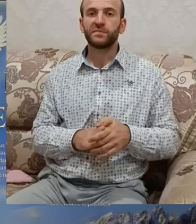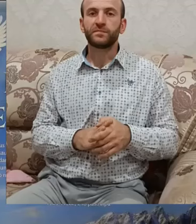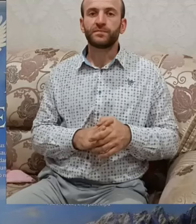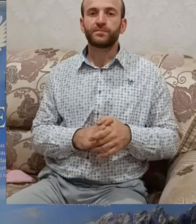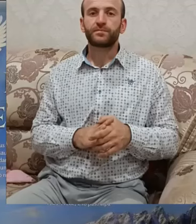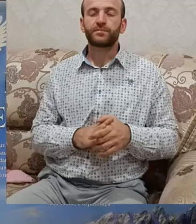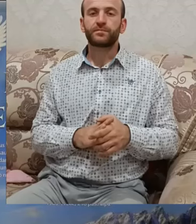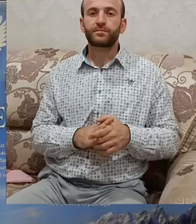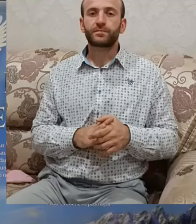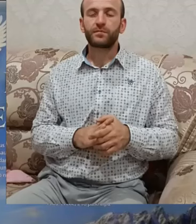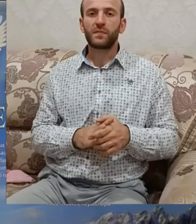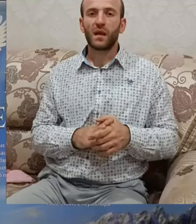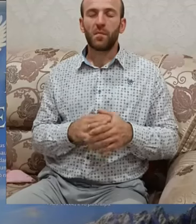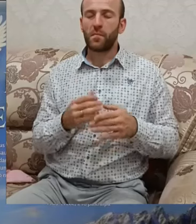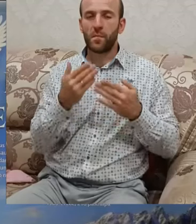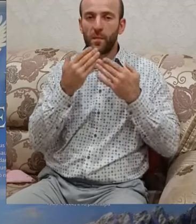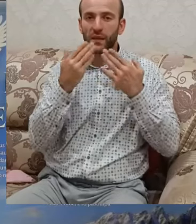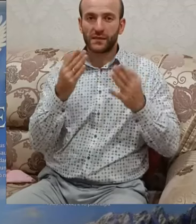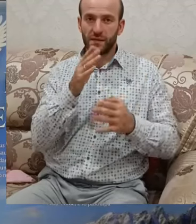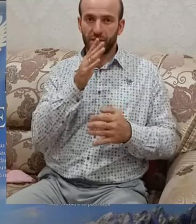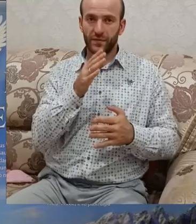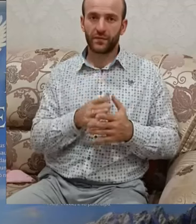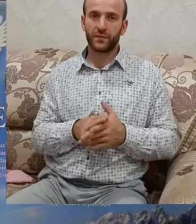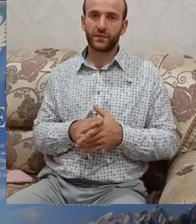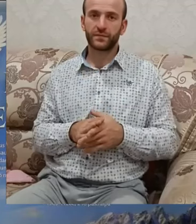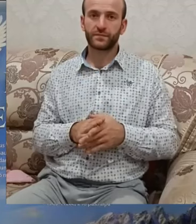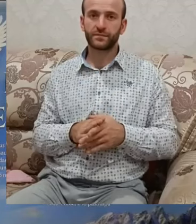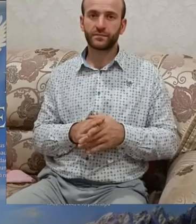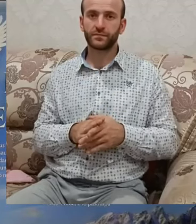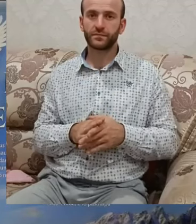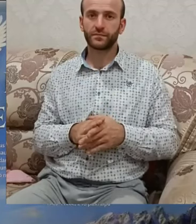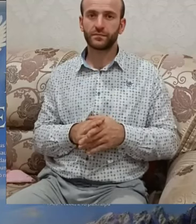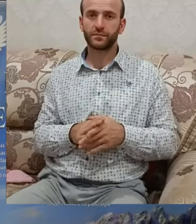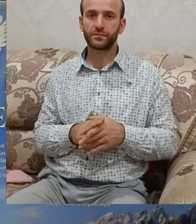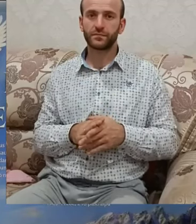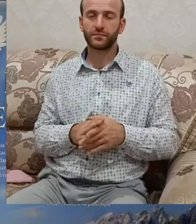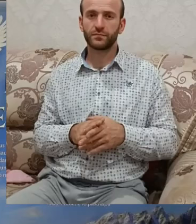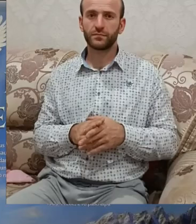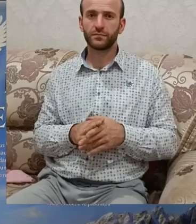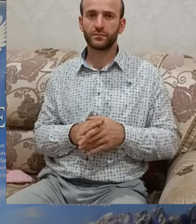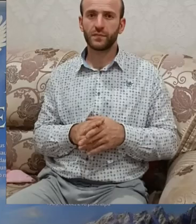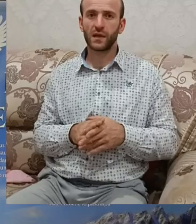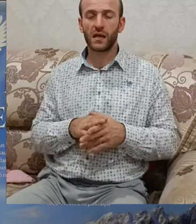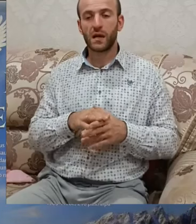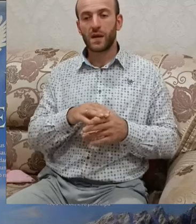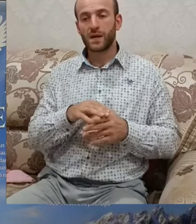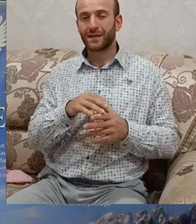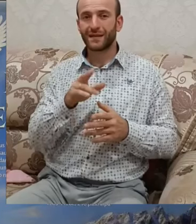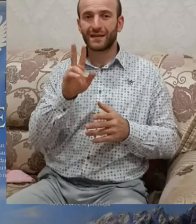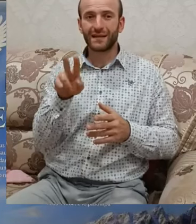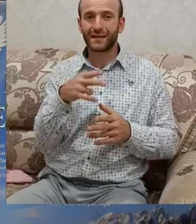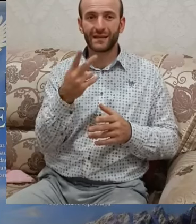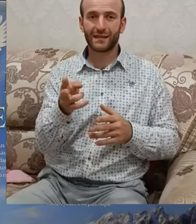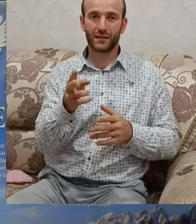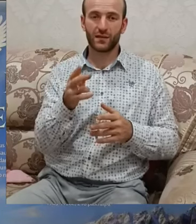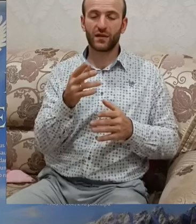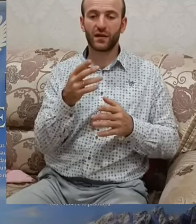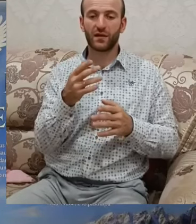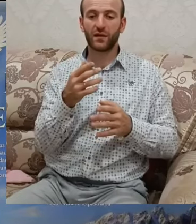Paskutiniame laike. В последнее время. Ar šiuo laiku nereiktų žiūrėti daugiau į Kristų? Не надо ли в это время смотреть больше на